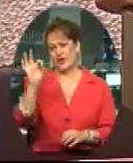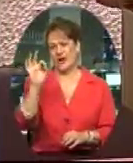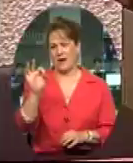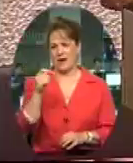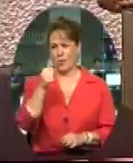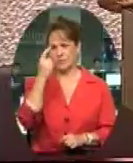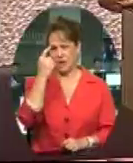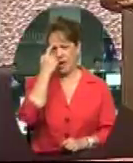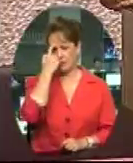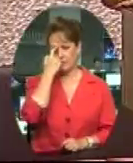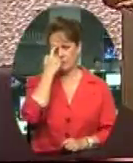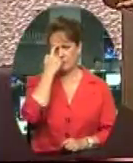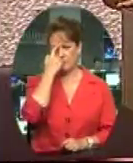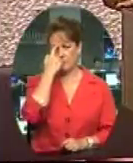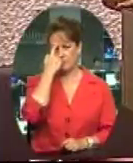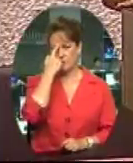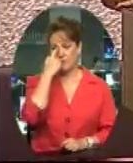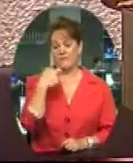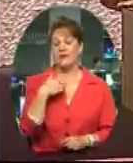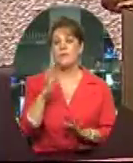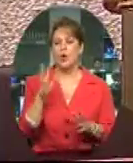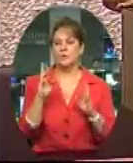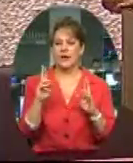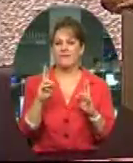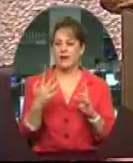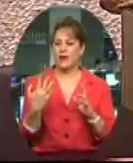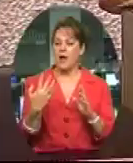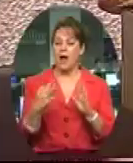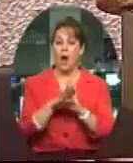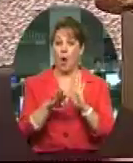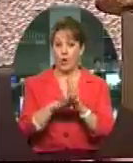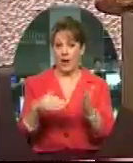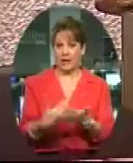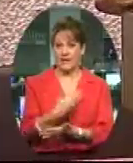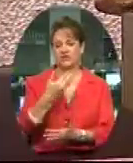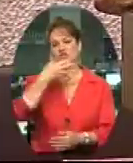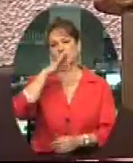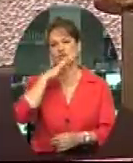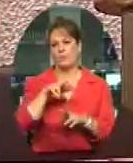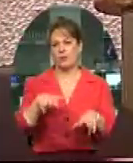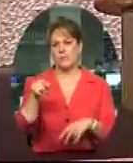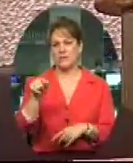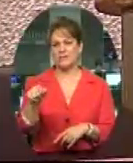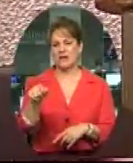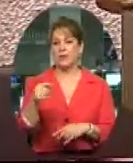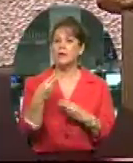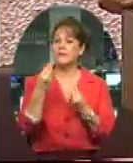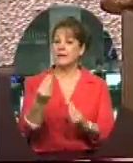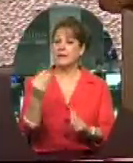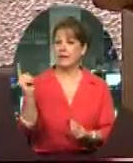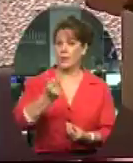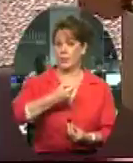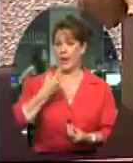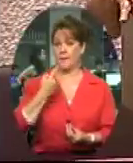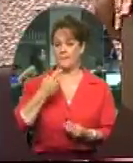מקווה שהחוק החדש ישפר את המציאות הזו ויעניק לכולנו את מה שכל